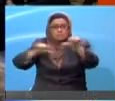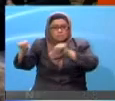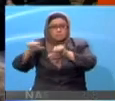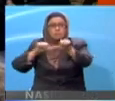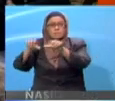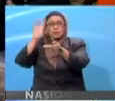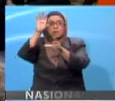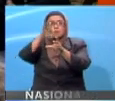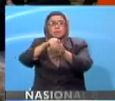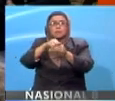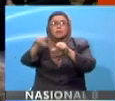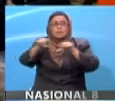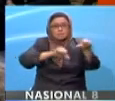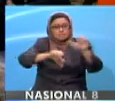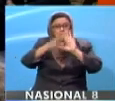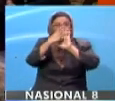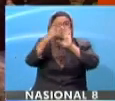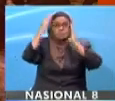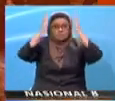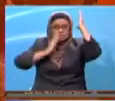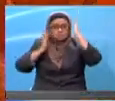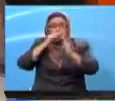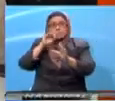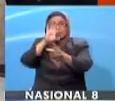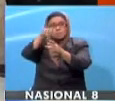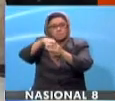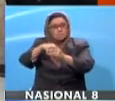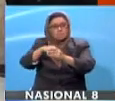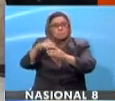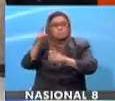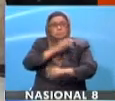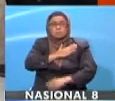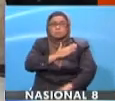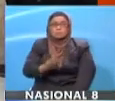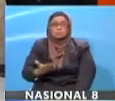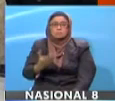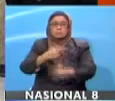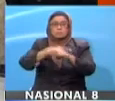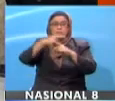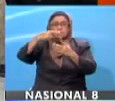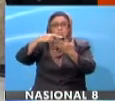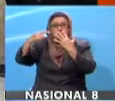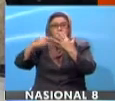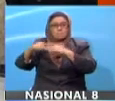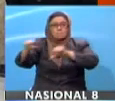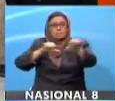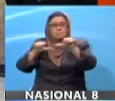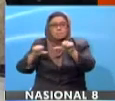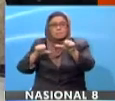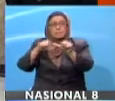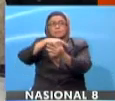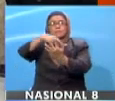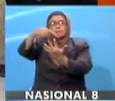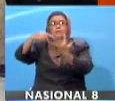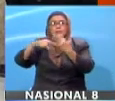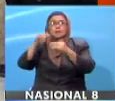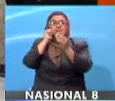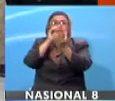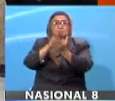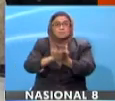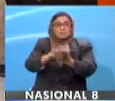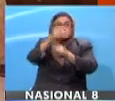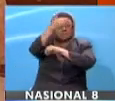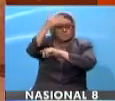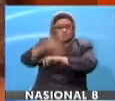aktiviti-aktiviti perwakilan Malaysia serta pengibadat tinggi menerusi aktiviti kalangan isteri-isteri diplomat asing di Pakistan